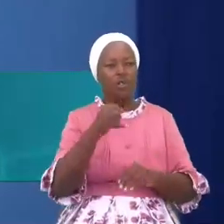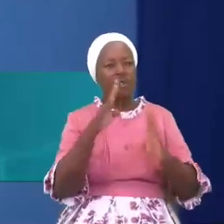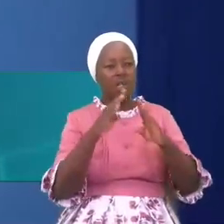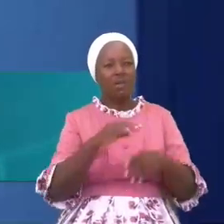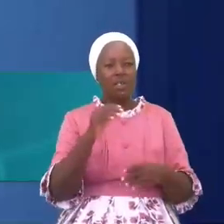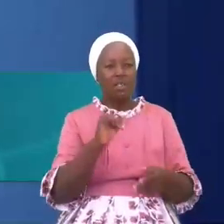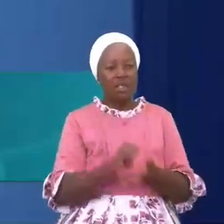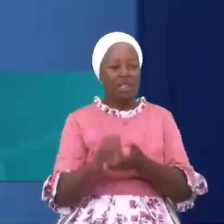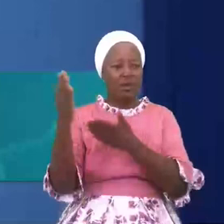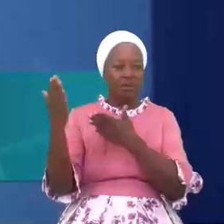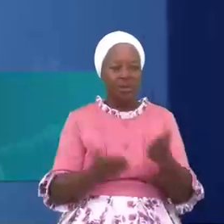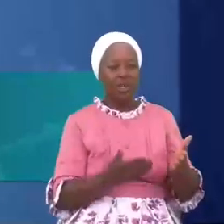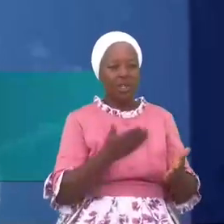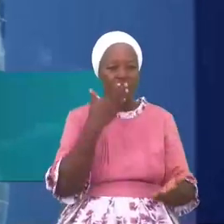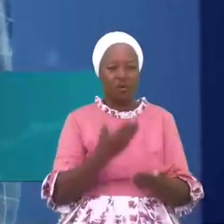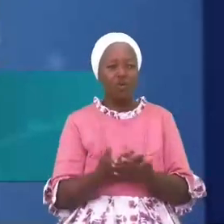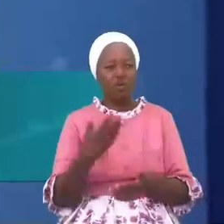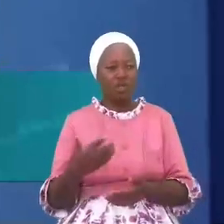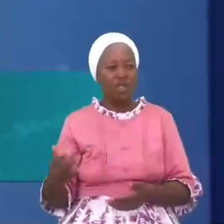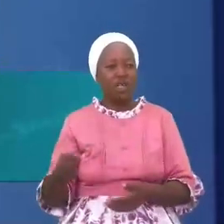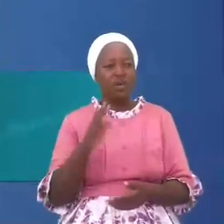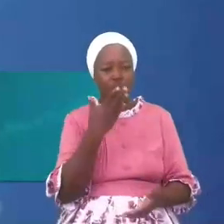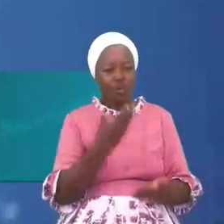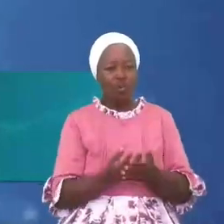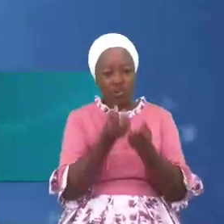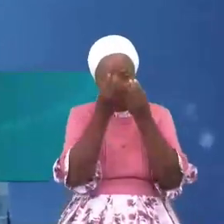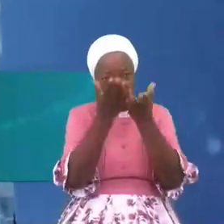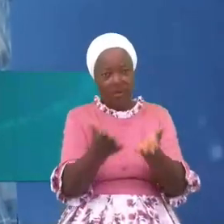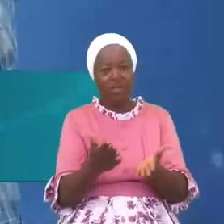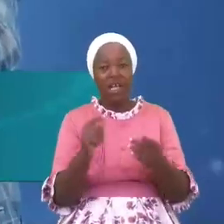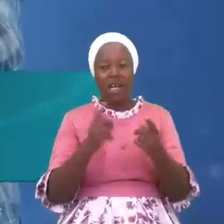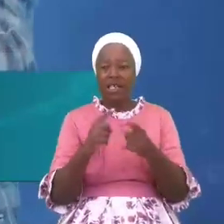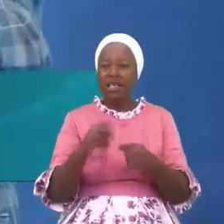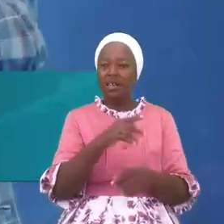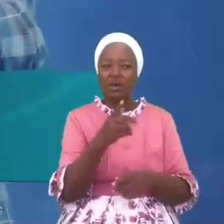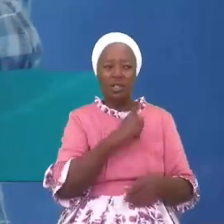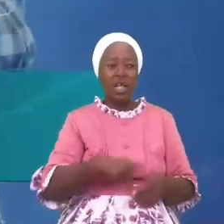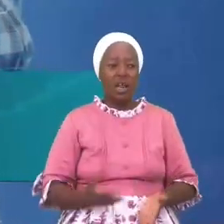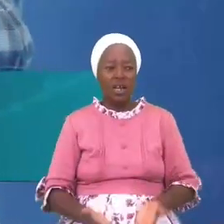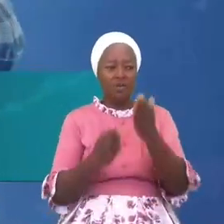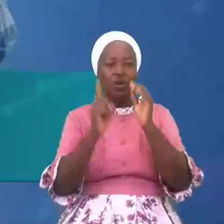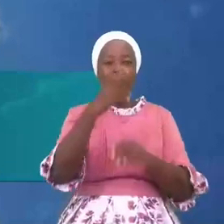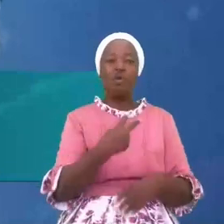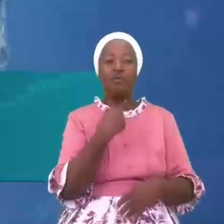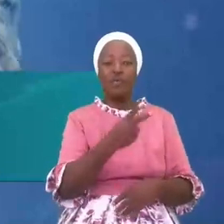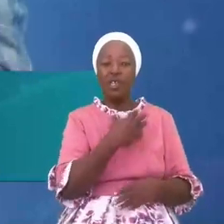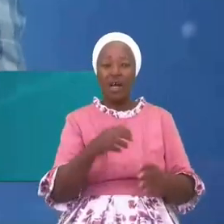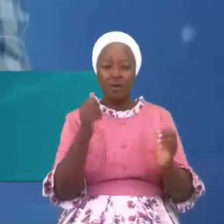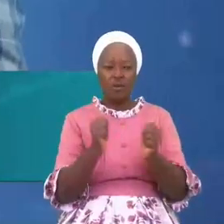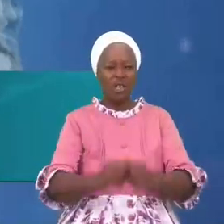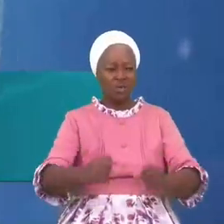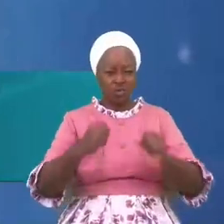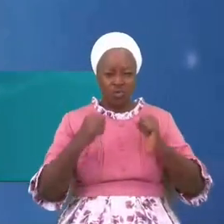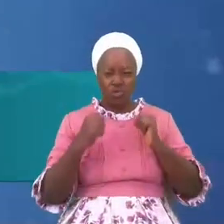voix, Jérusalem, pour publier la bonne nouvelle. L'évangile, élève ta voix, ne crains point, dis